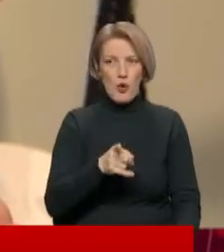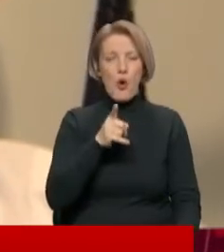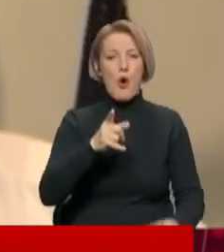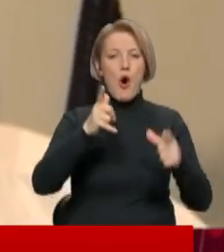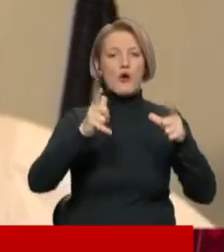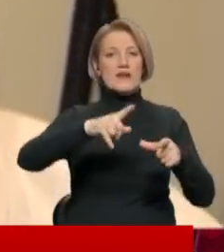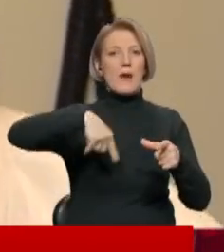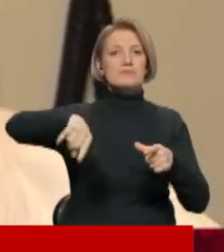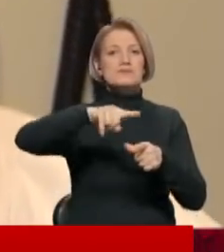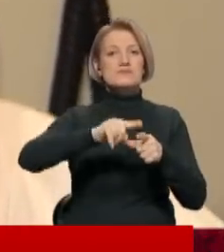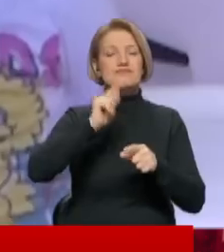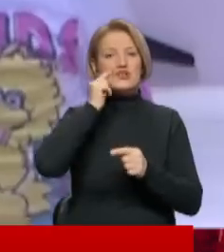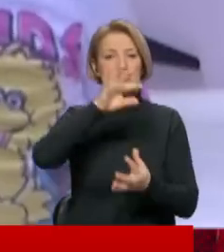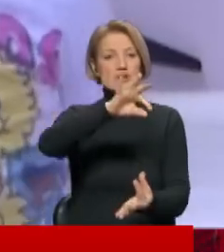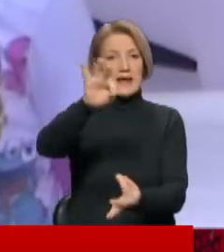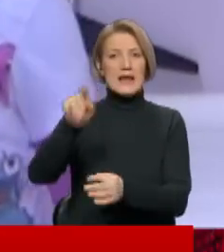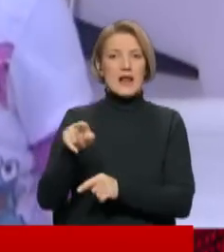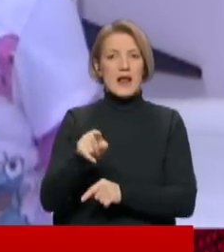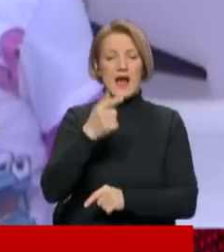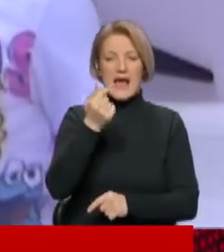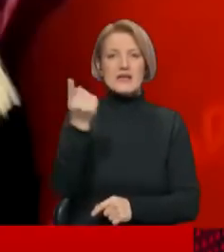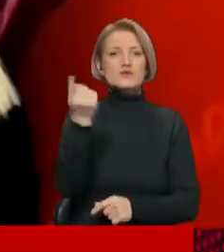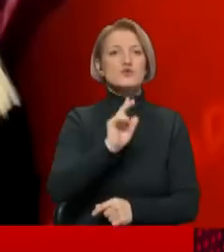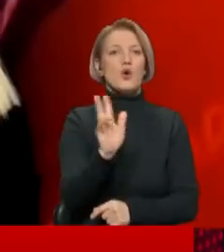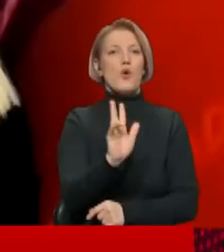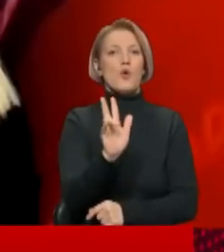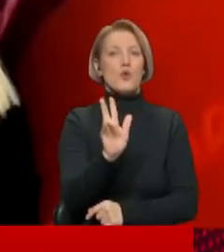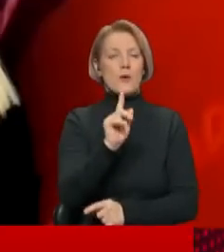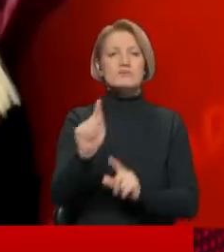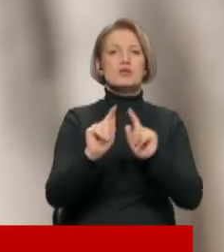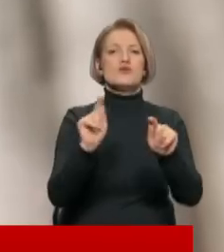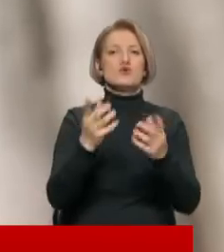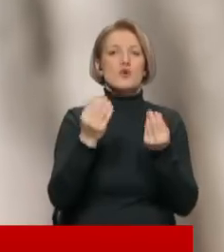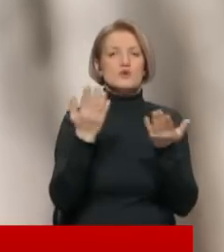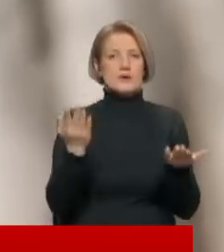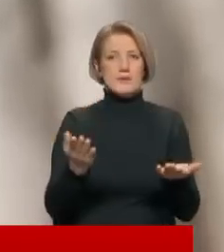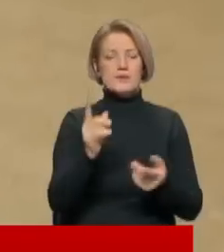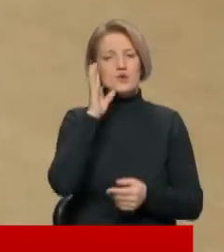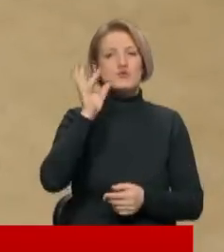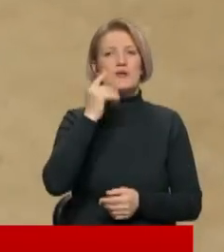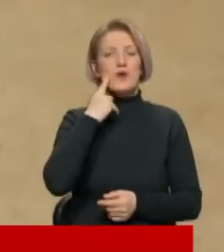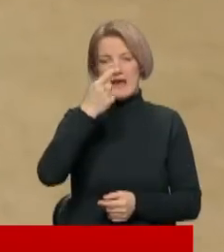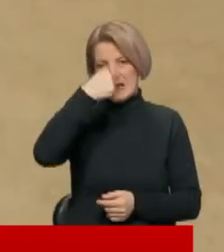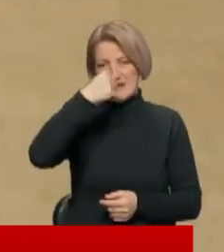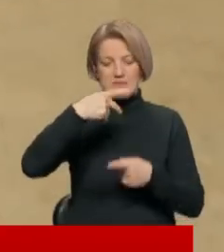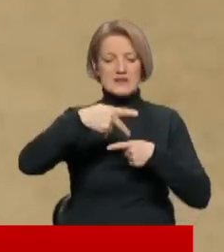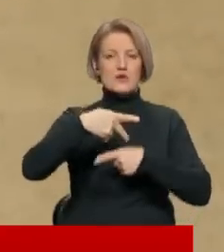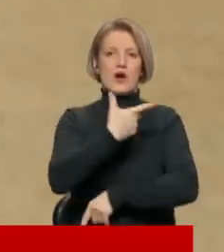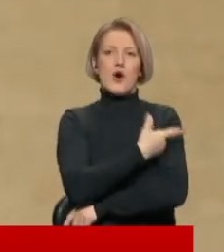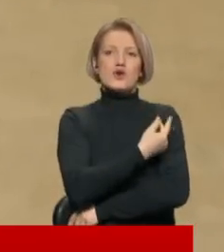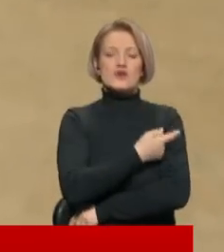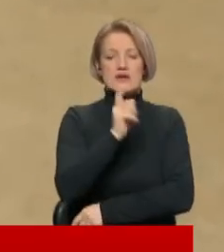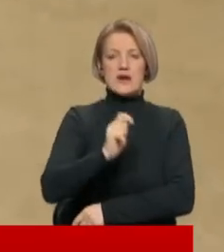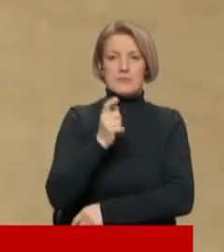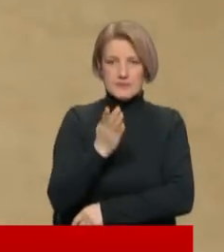da bulunan kişilerin en az %30'unu en fekte imanlara göre özellikle grip ve zatürre aşılarını